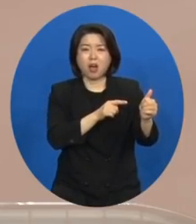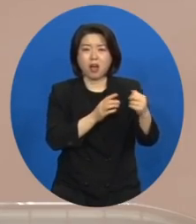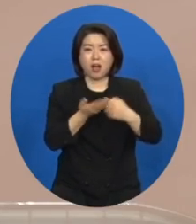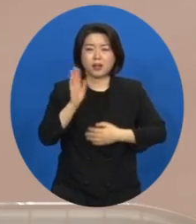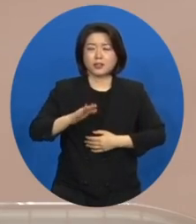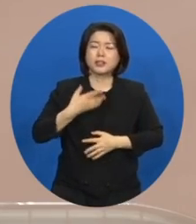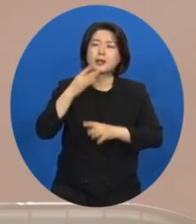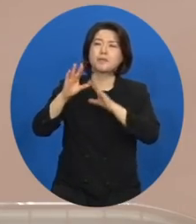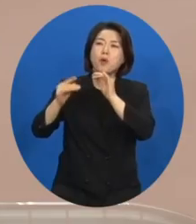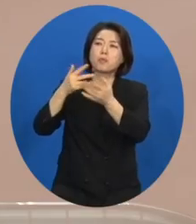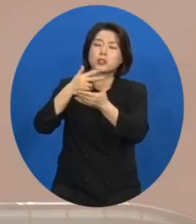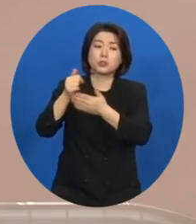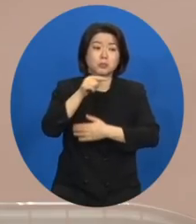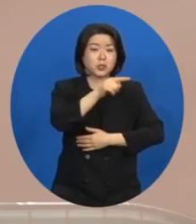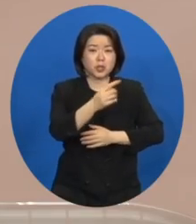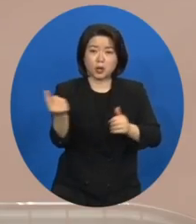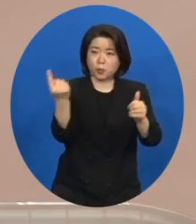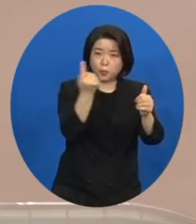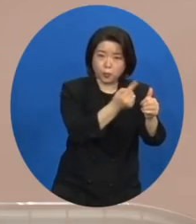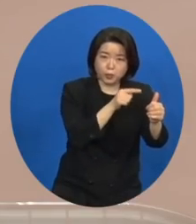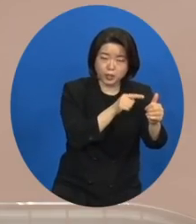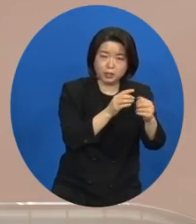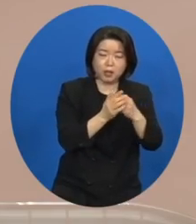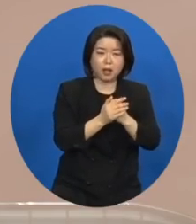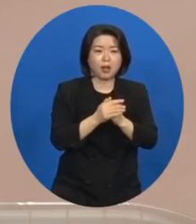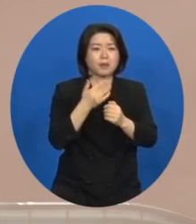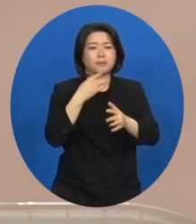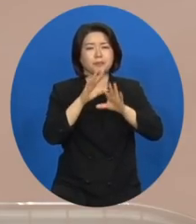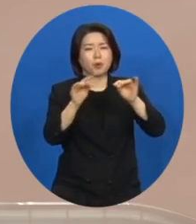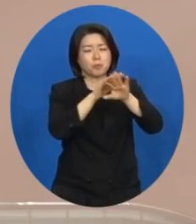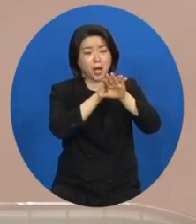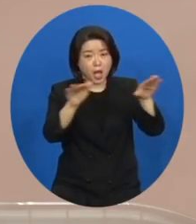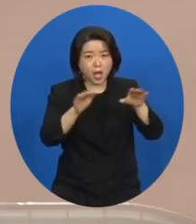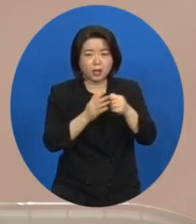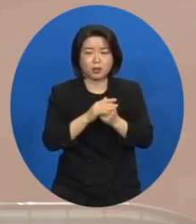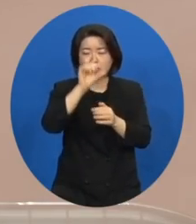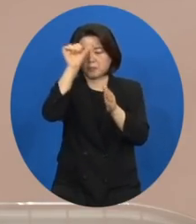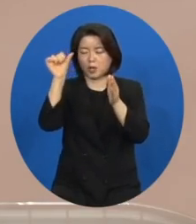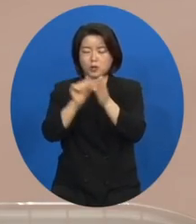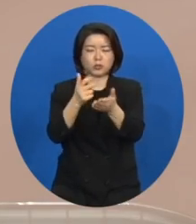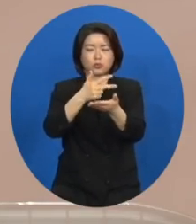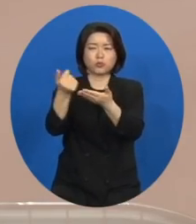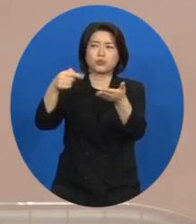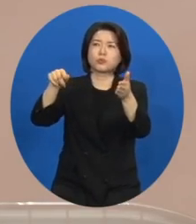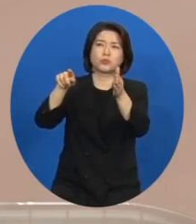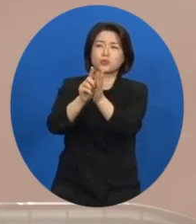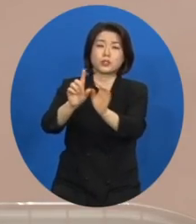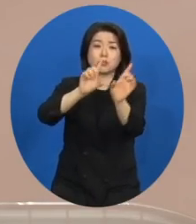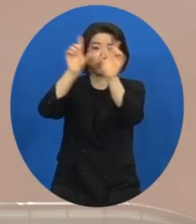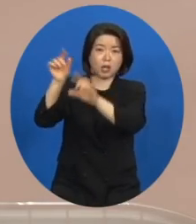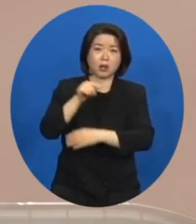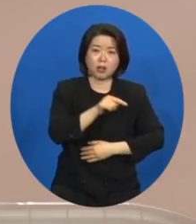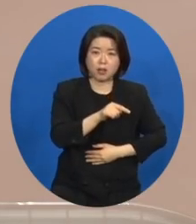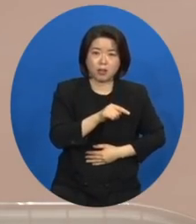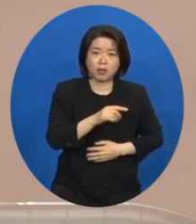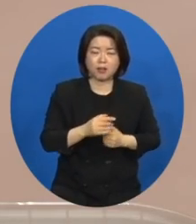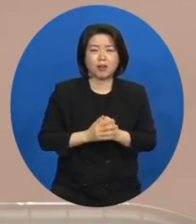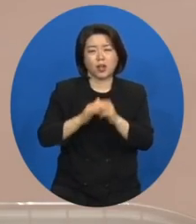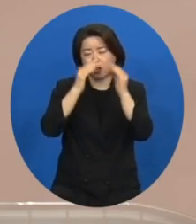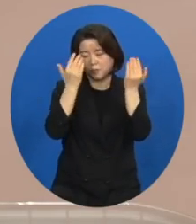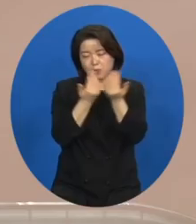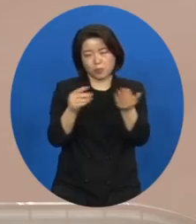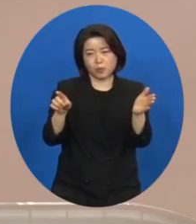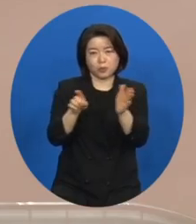그에게 찾아온 이까 그의 갈증 해가 리 되면서 평생을 주를 위해 살아가지 않습니까 모든 신학은